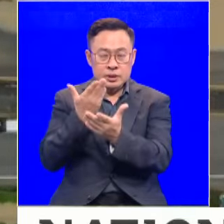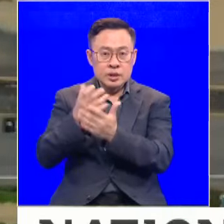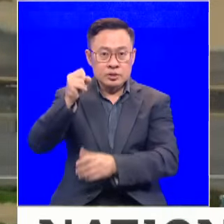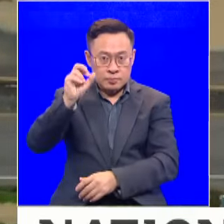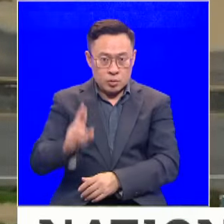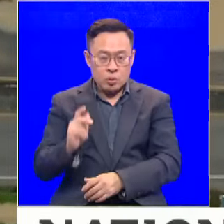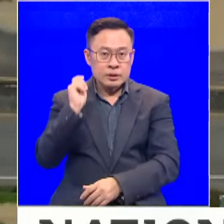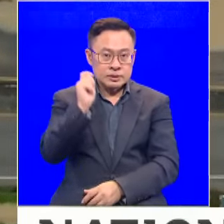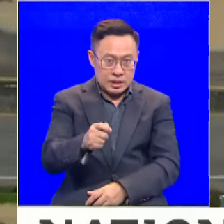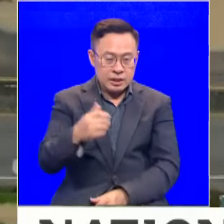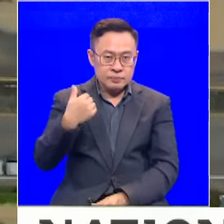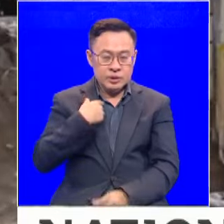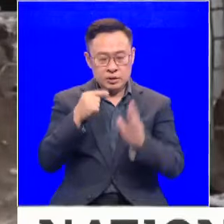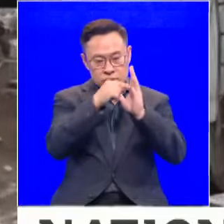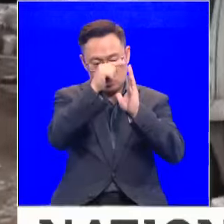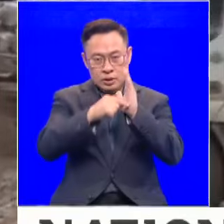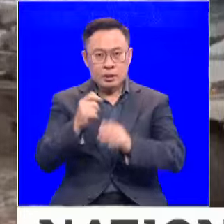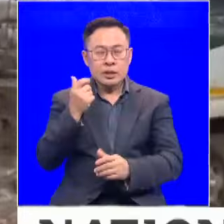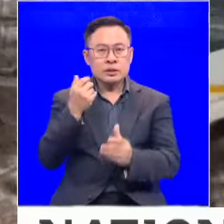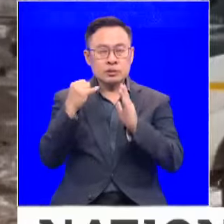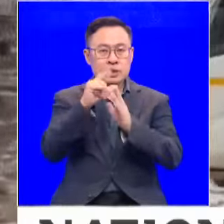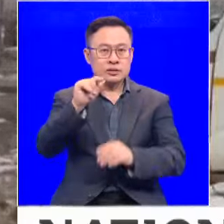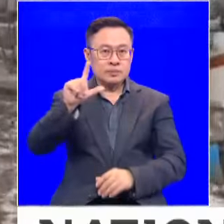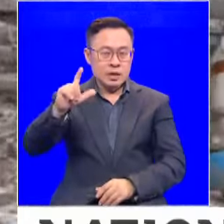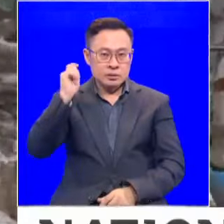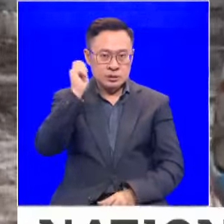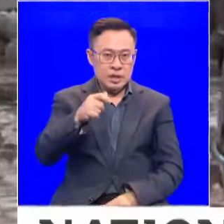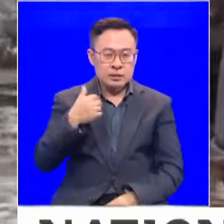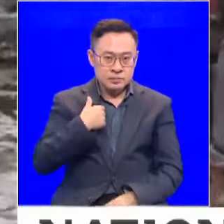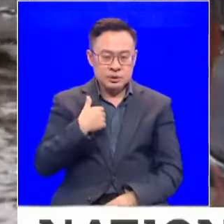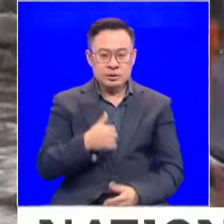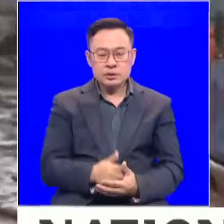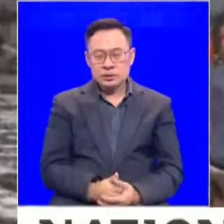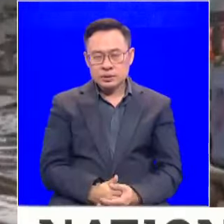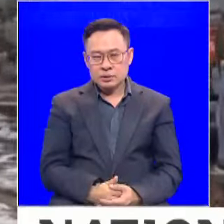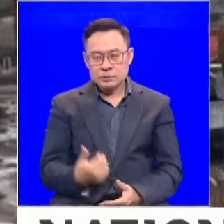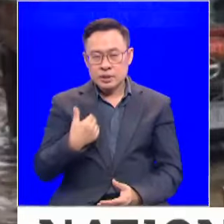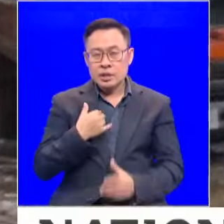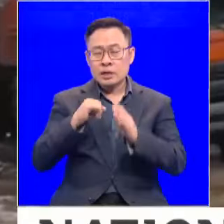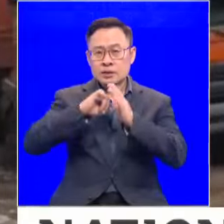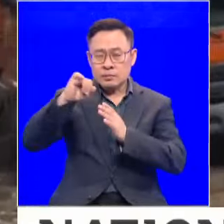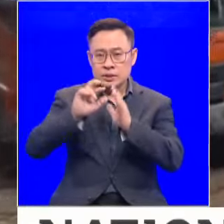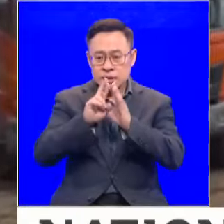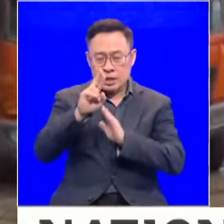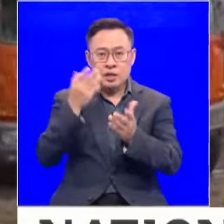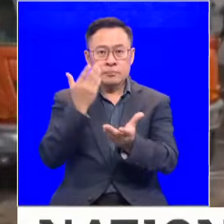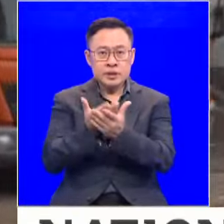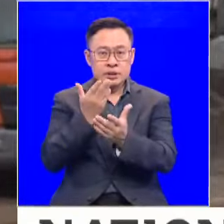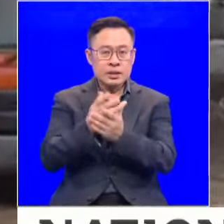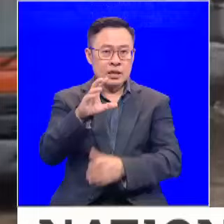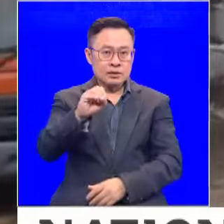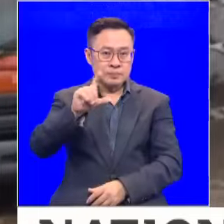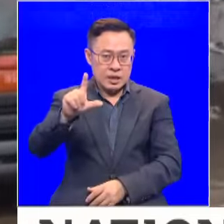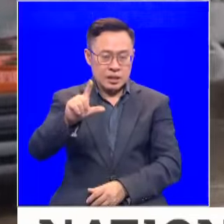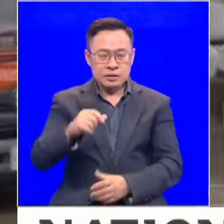ทุกจังหวัดมีเบื้องต้นอยู่แล้วเนี่ย 20ล้านบาทจังหวัดเขาก็จะจ่ายได้ทันทีเชียงใหม่เชียงรายรัฐบาลอนุมัติเพิ่ม